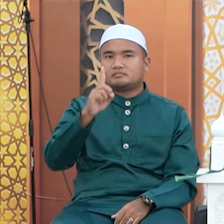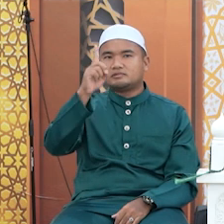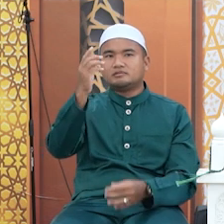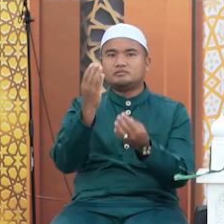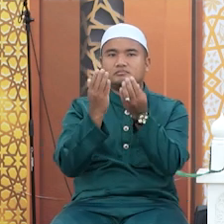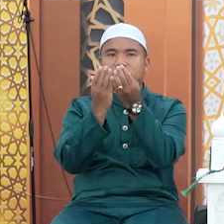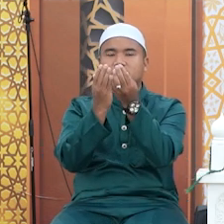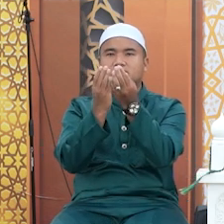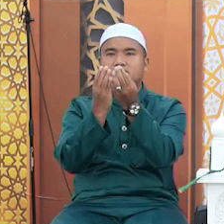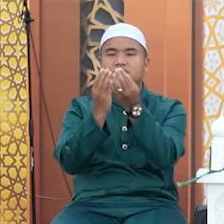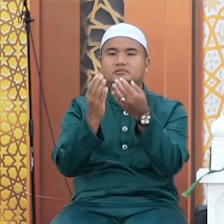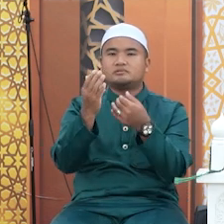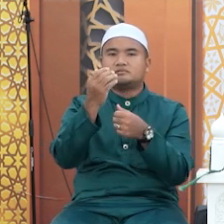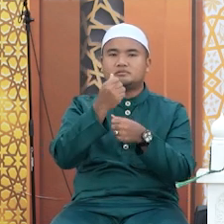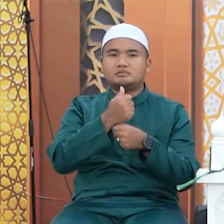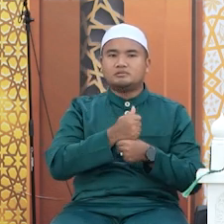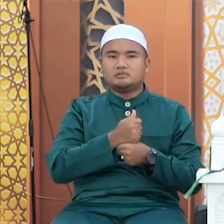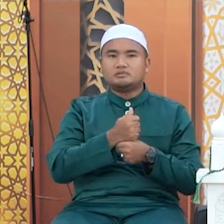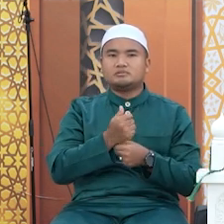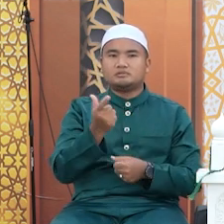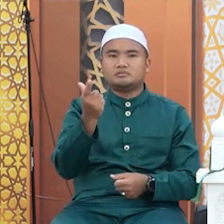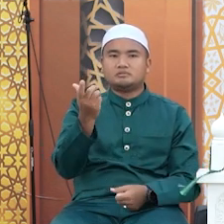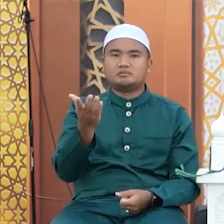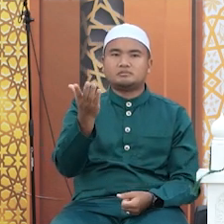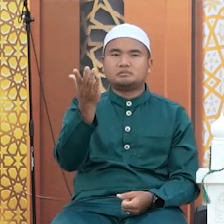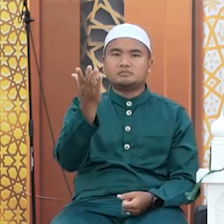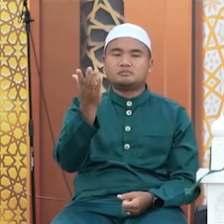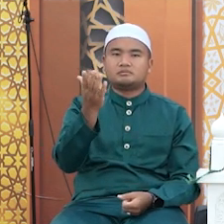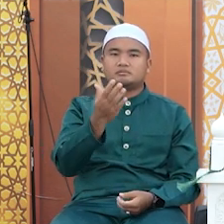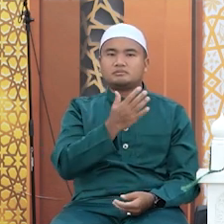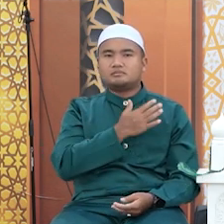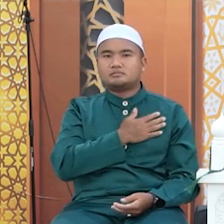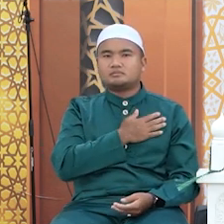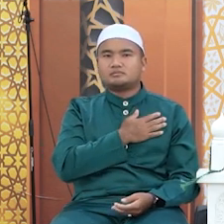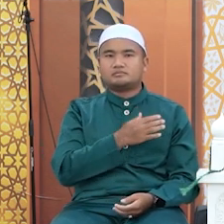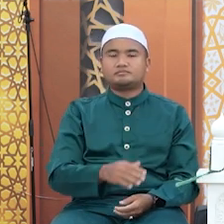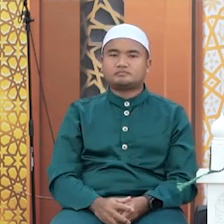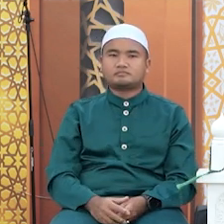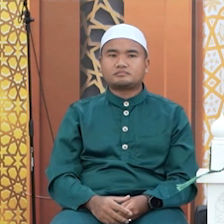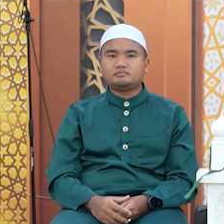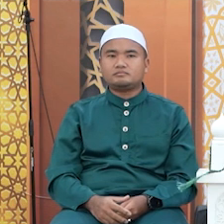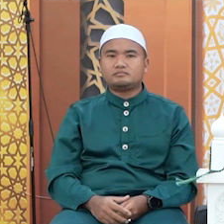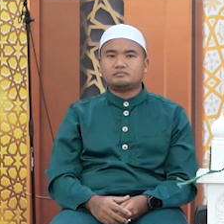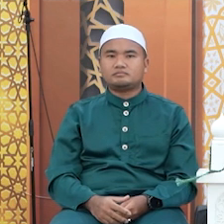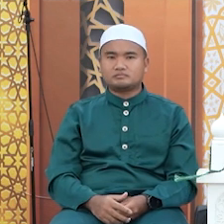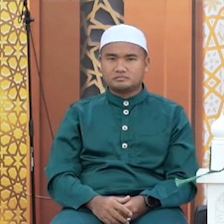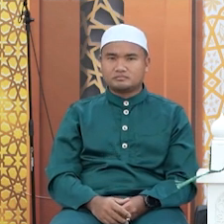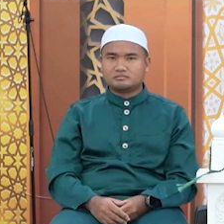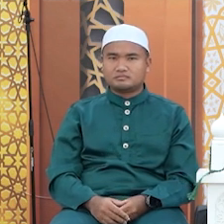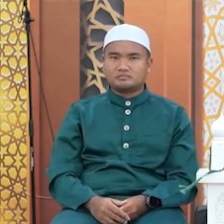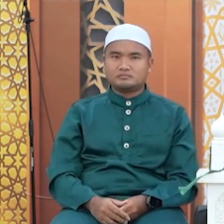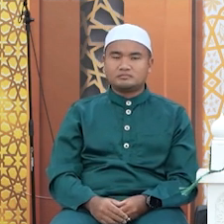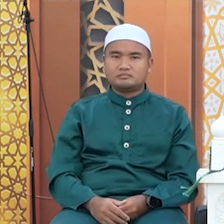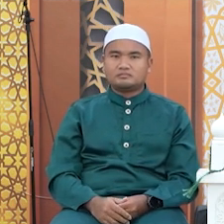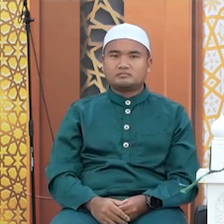khalqika Muhammadin sallallahu alaihi wasallam. Ashhadu an la ilaha illallah wahdahu